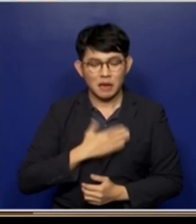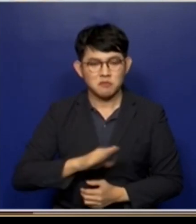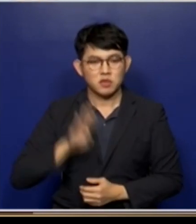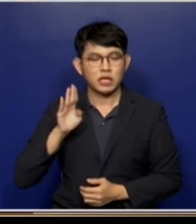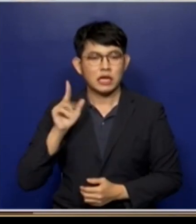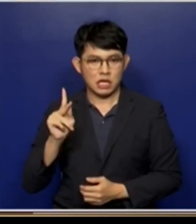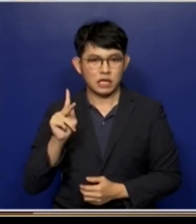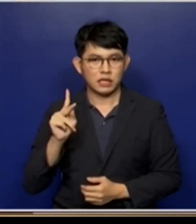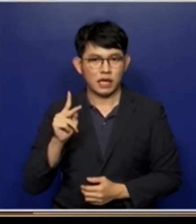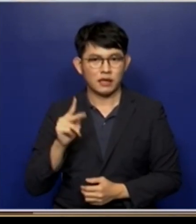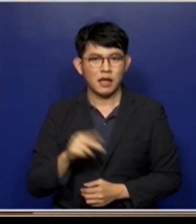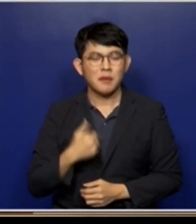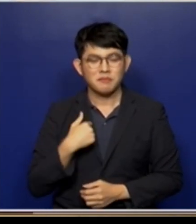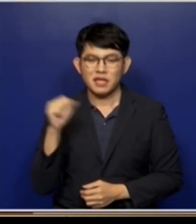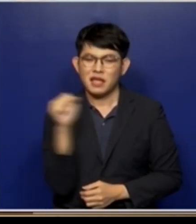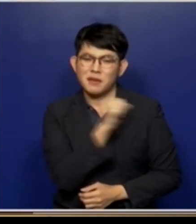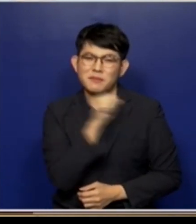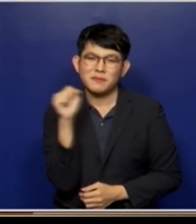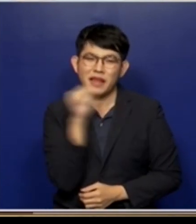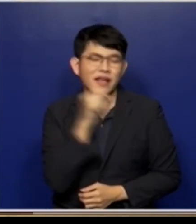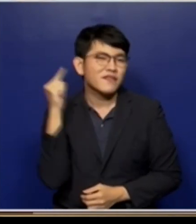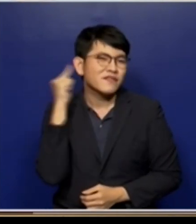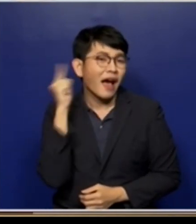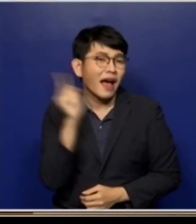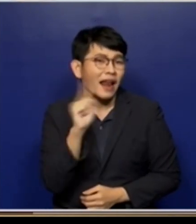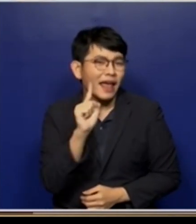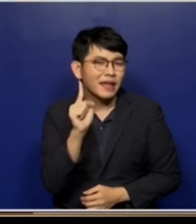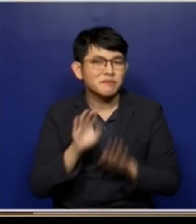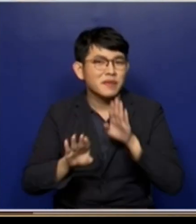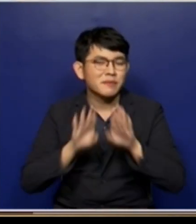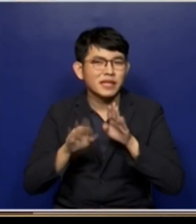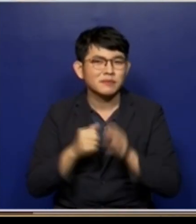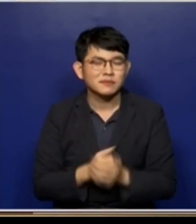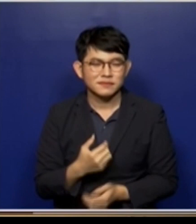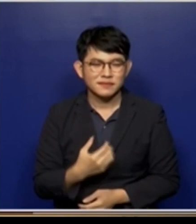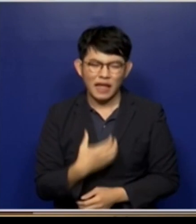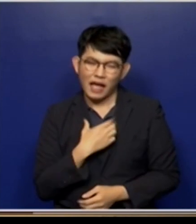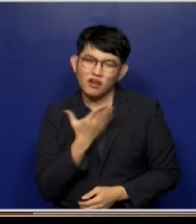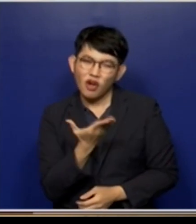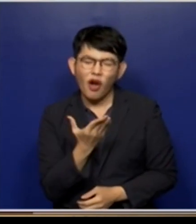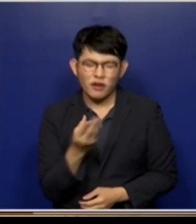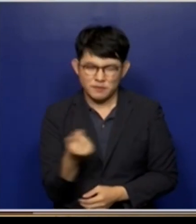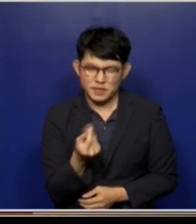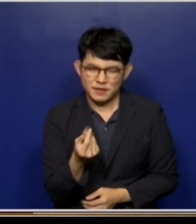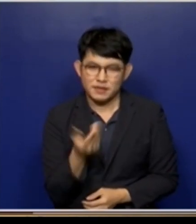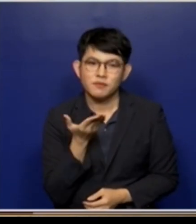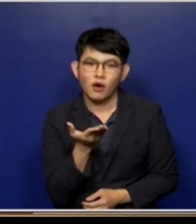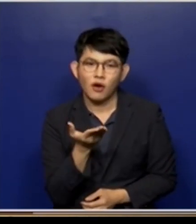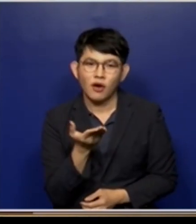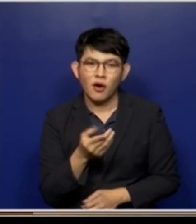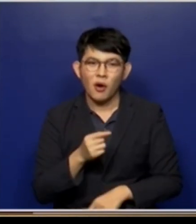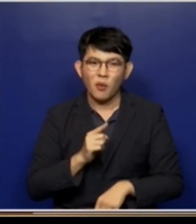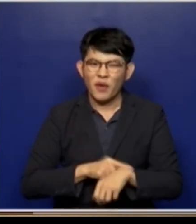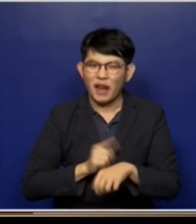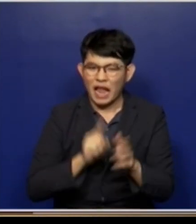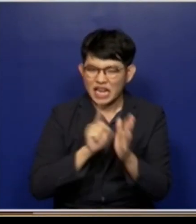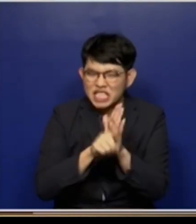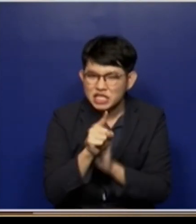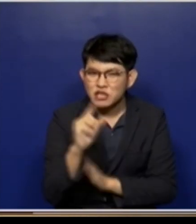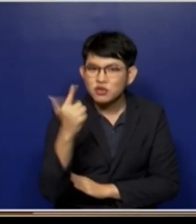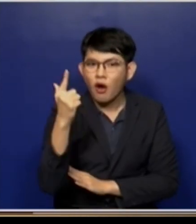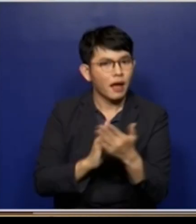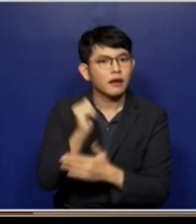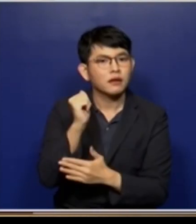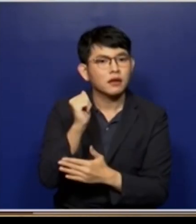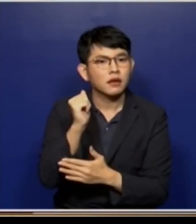คิงเกตนะครับมีเพลงลูกทุ่งเพลงเดียวที่ฉันจะฟังก็คือเพลงจะขอก็รีบขอค่ะนี่เป็นนาทีทองค่ะขออะไรได้ทั้ง